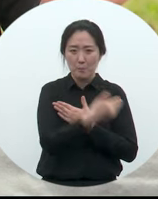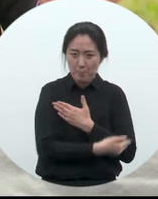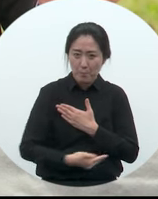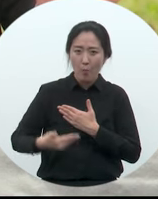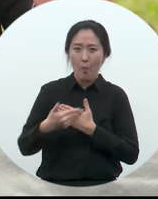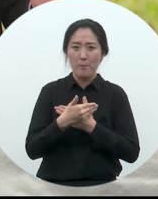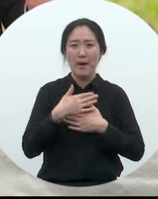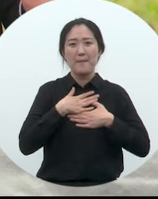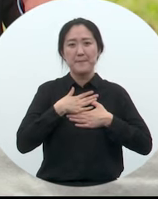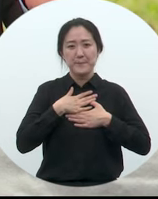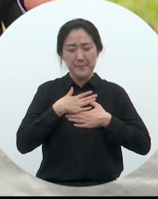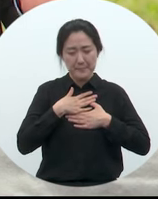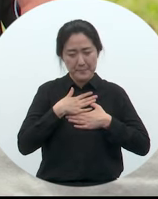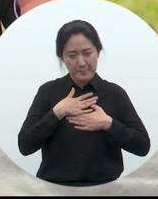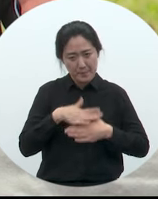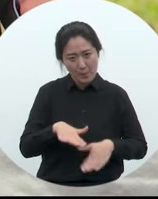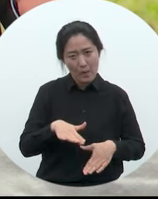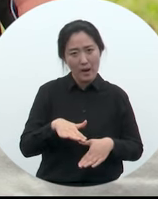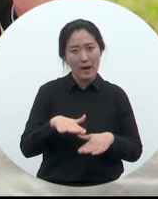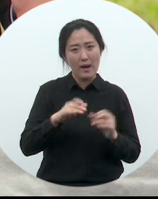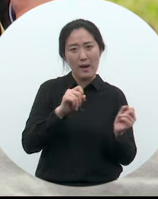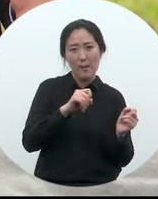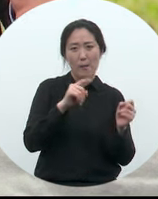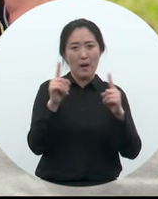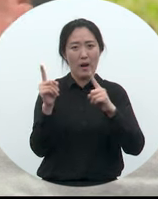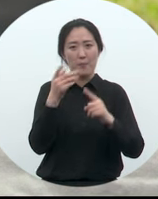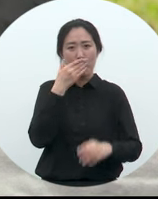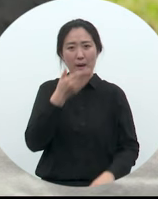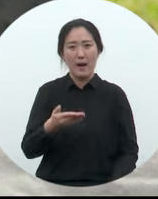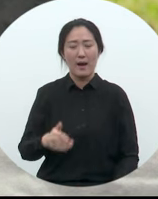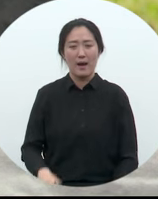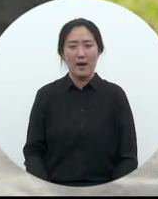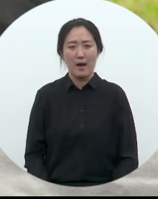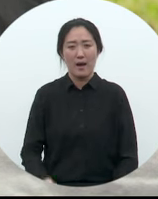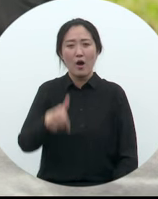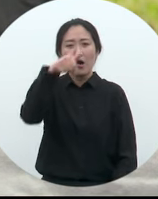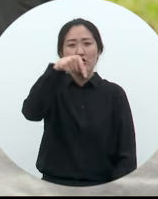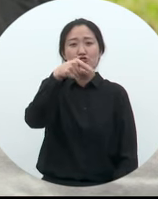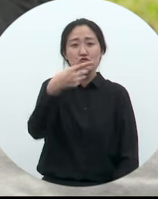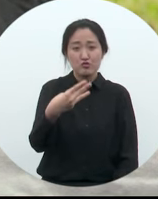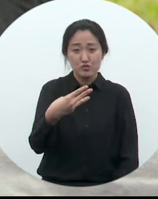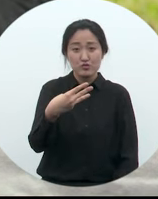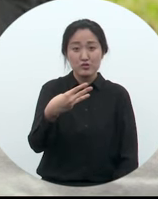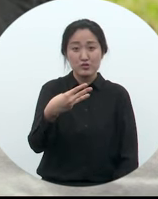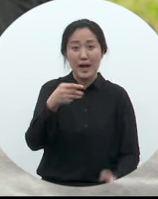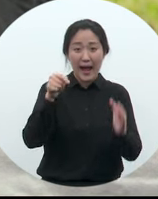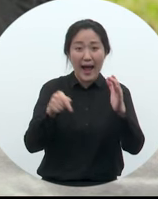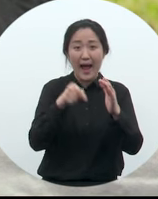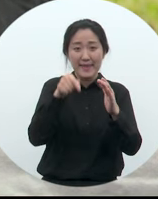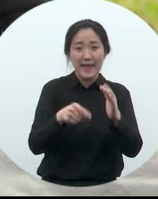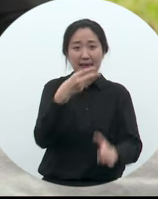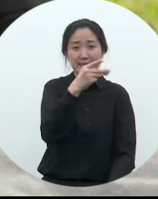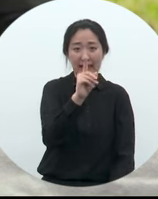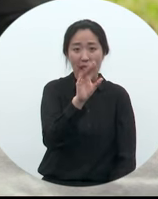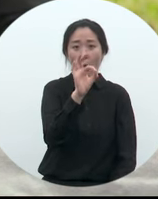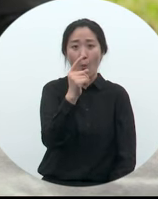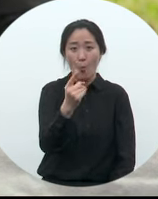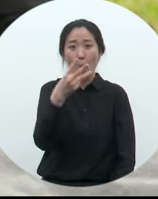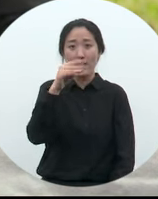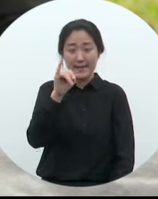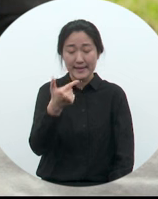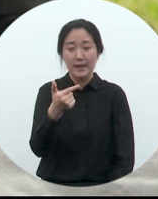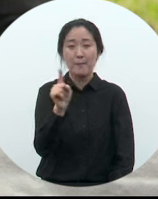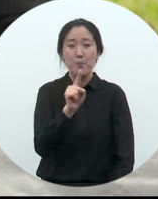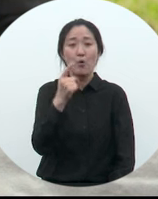피로를 풀어주는데 이 타우린 성분이 최고인데 바로 굴에는 타우린 성분들이 많이 들어있습니다. 눈의